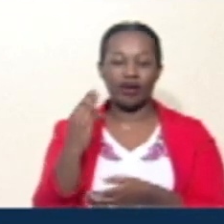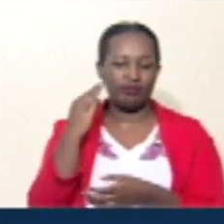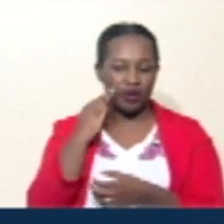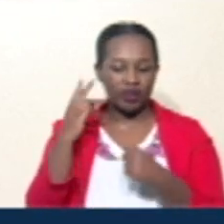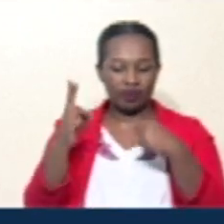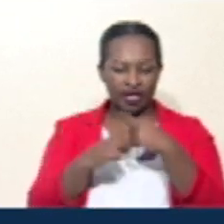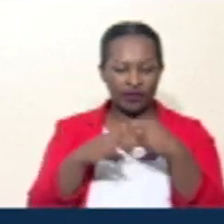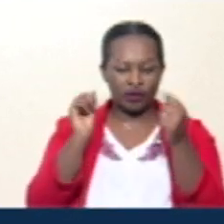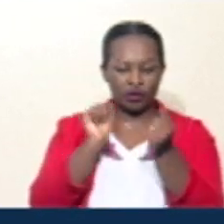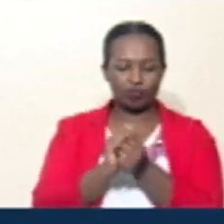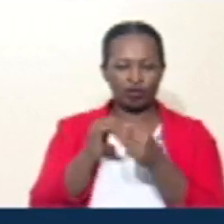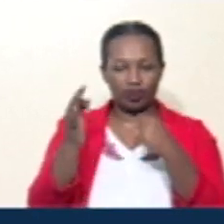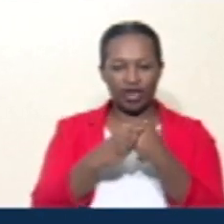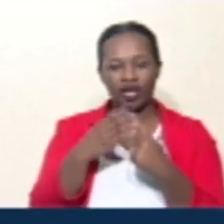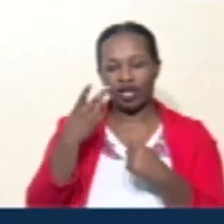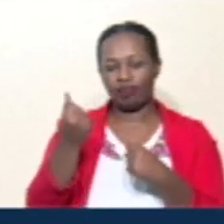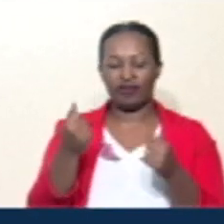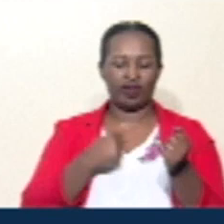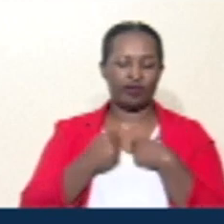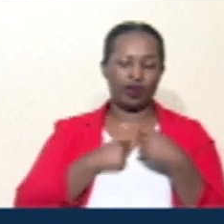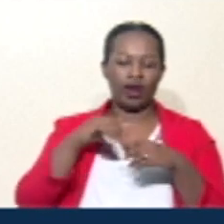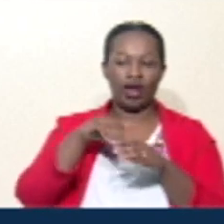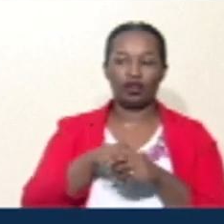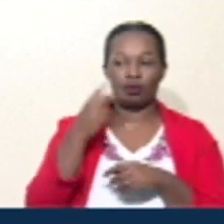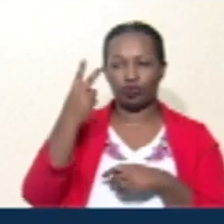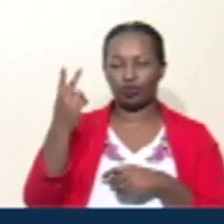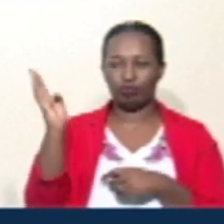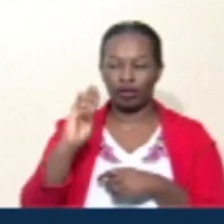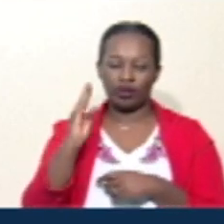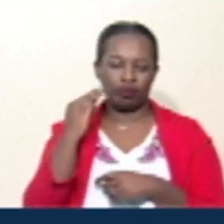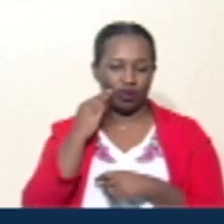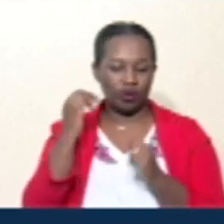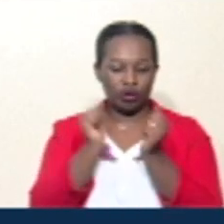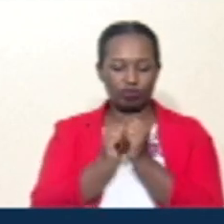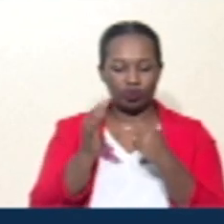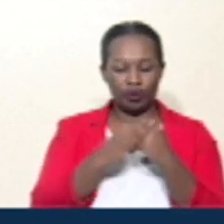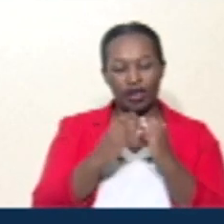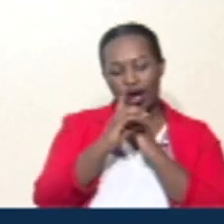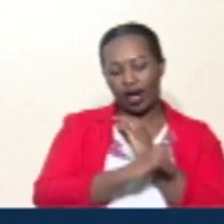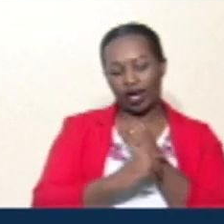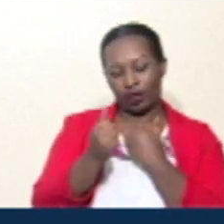4,718,000 z'amafaranga y'u Rwanda, zirimo miliyari 2,018,000 yatanzwe n'akarere ka